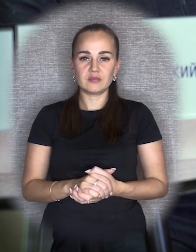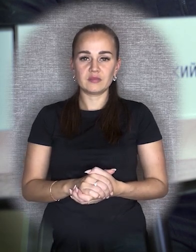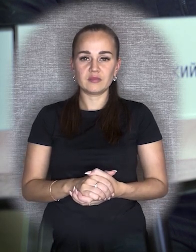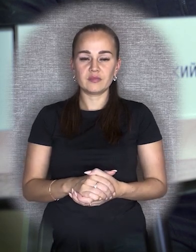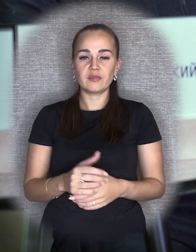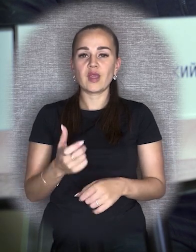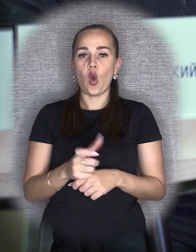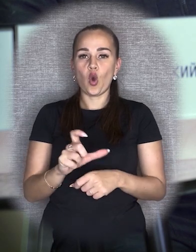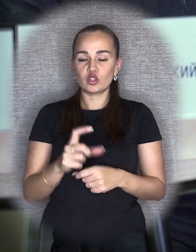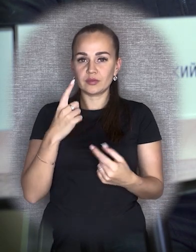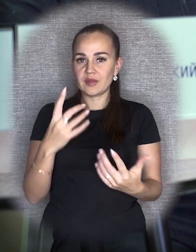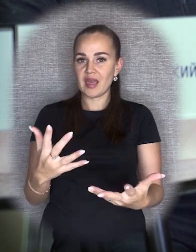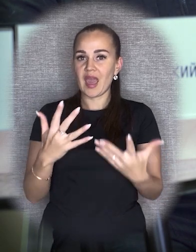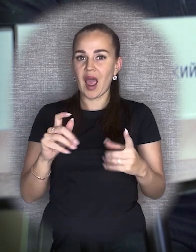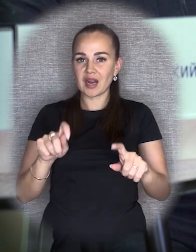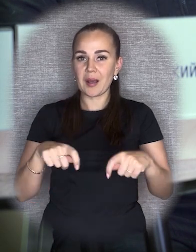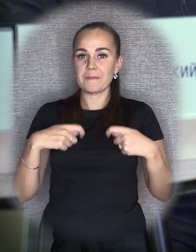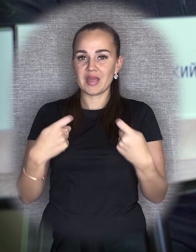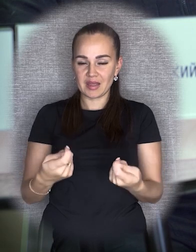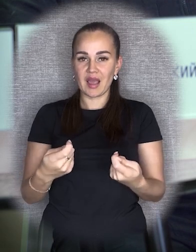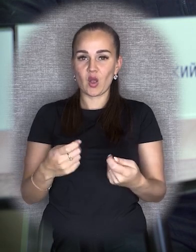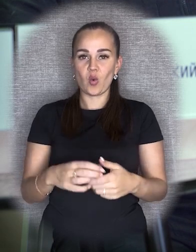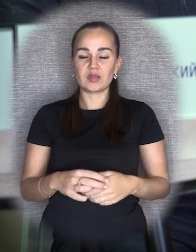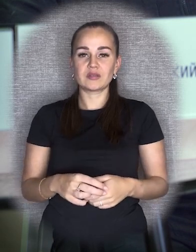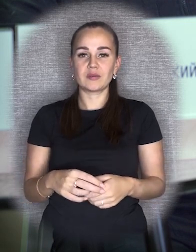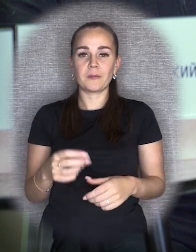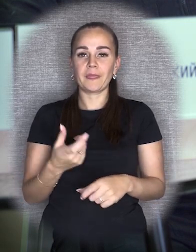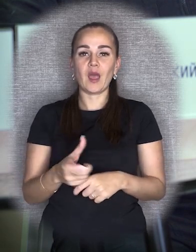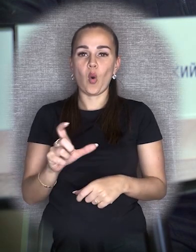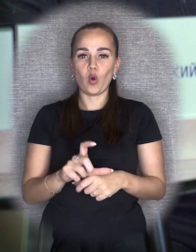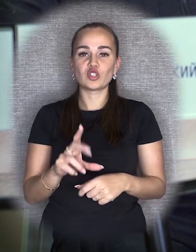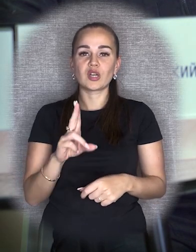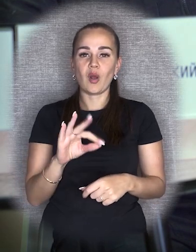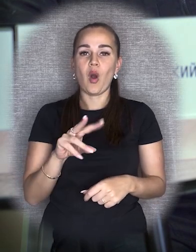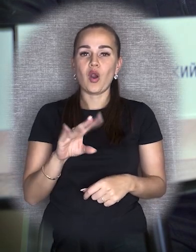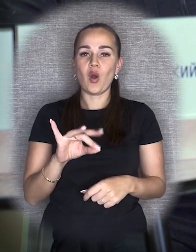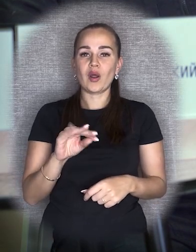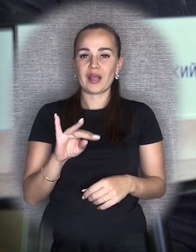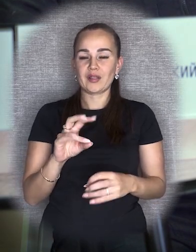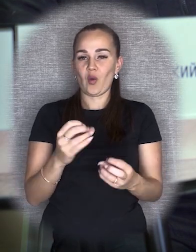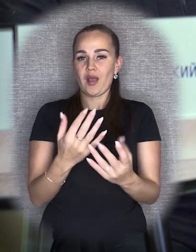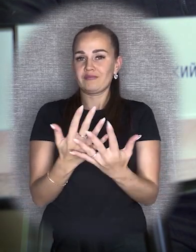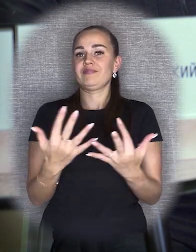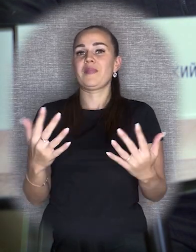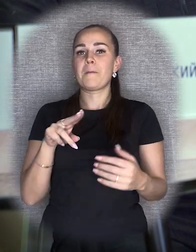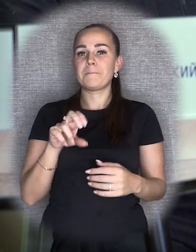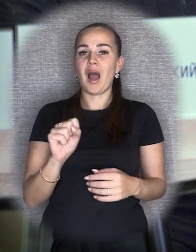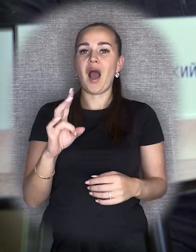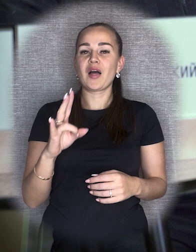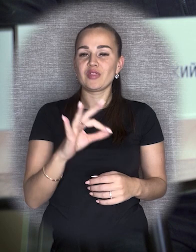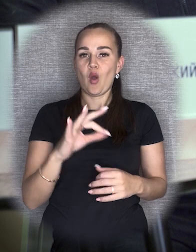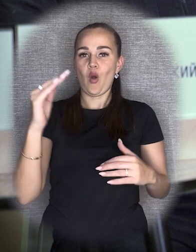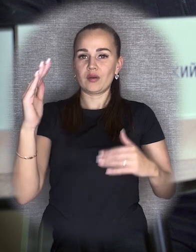Очень ярко передан в прямом смысле, потому что невероятно колоритное панно. Специально для выставки совместными